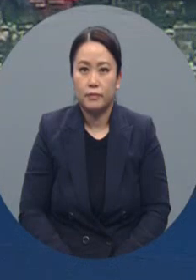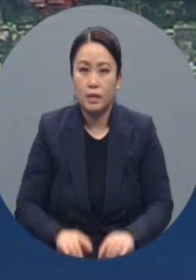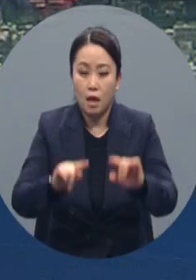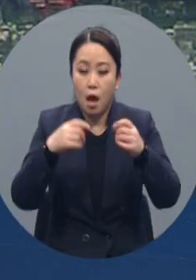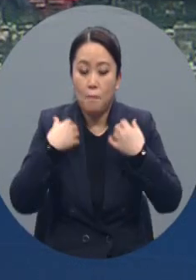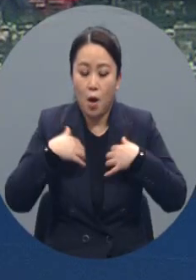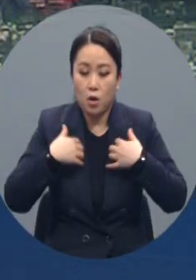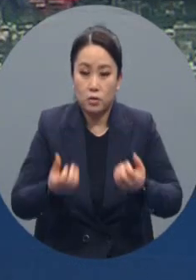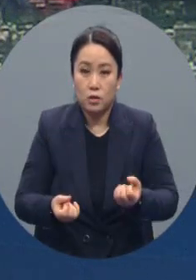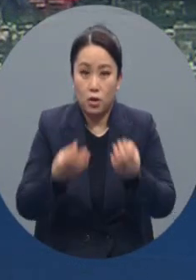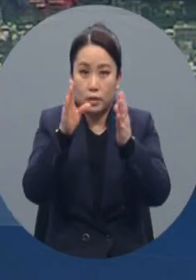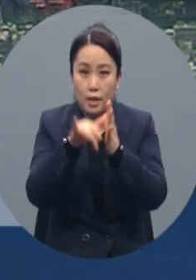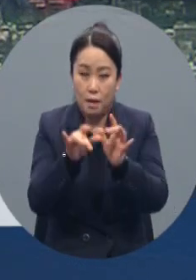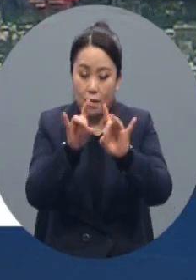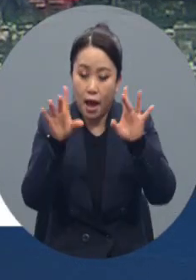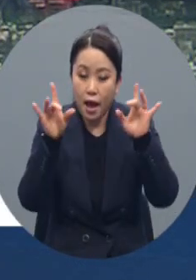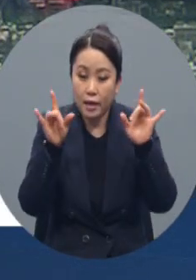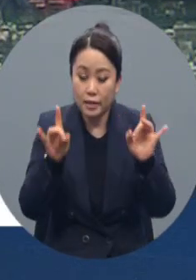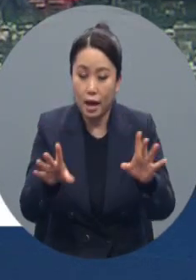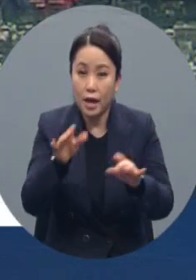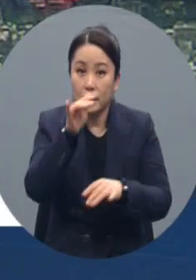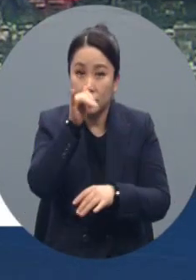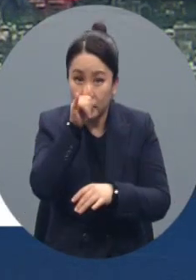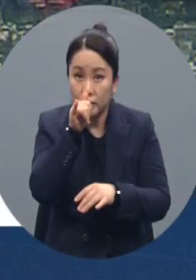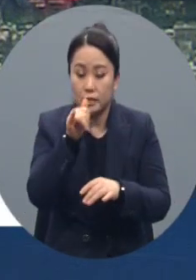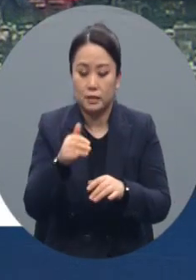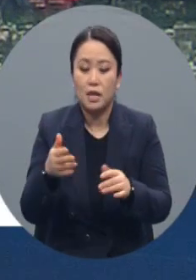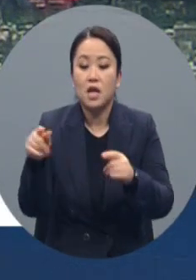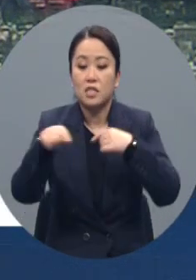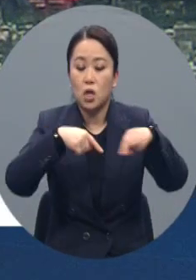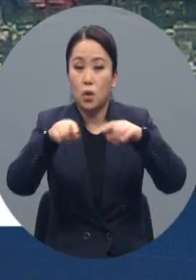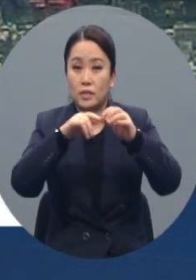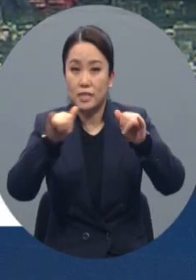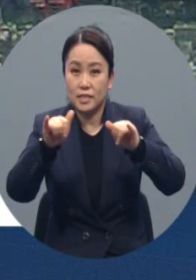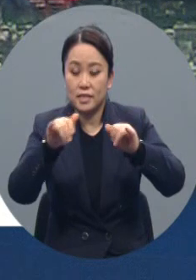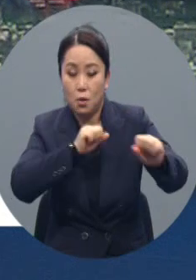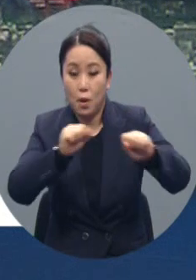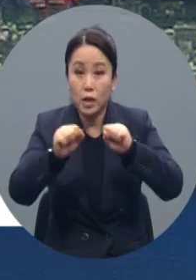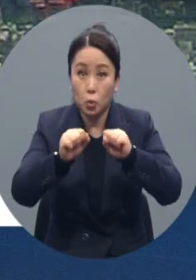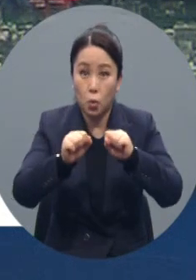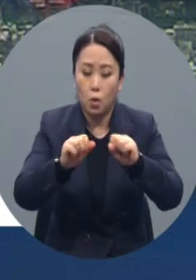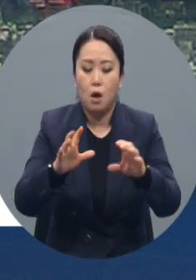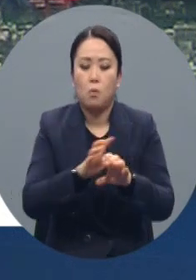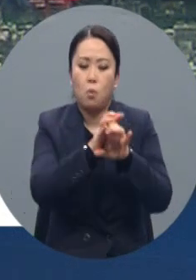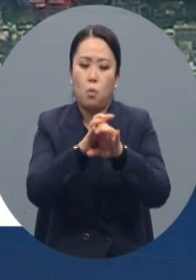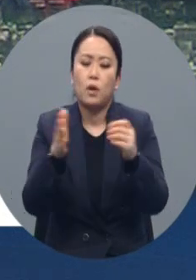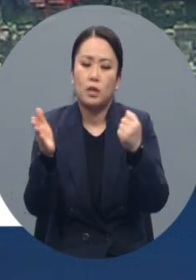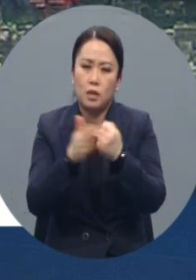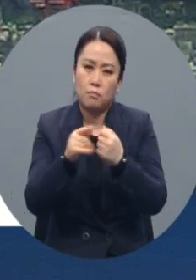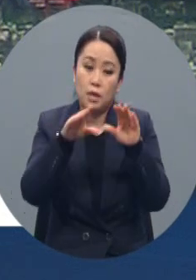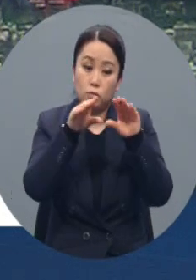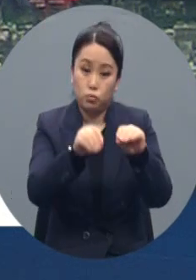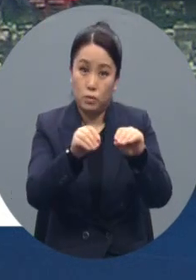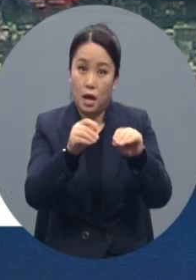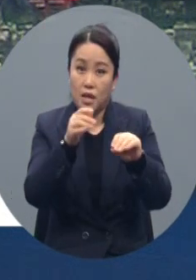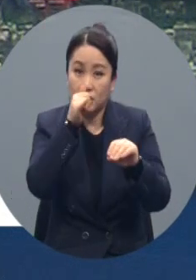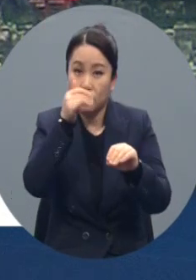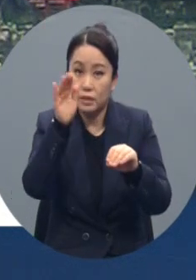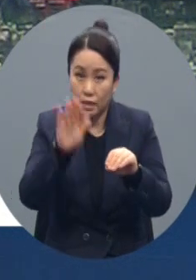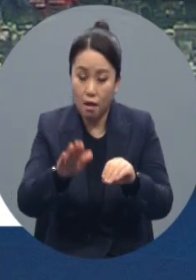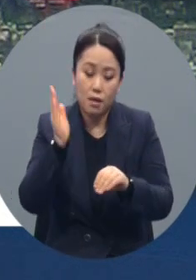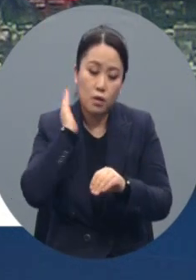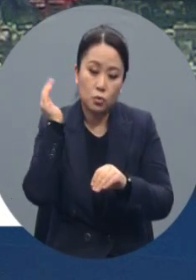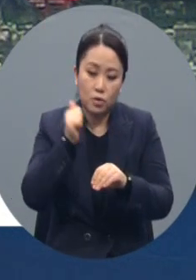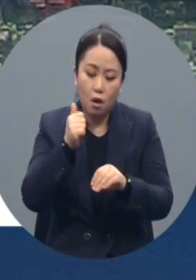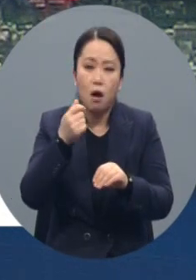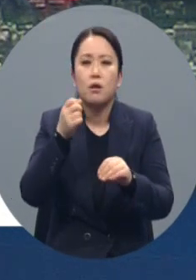명절 때마다 이어지던 정치인들의 귀향 인사 행렬. 코로나19 팬데믹으로 인해 한동안 중단됐었는데요. 대통령 선거가